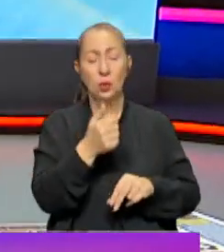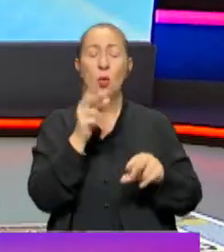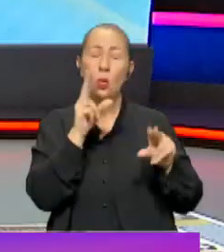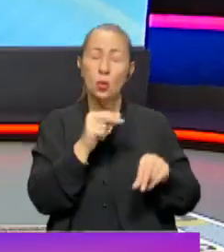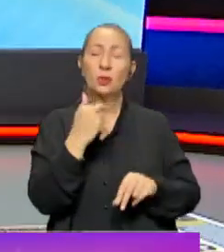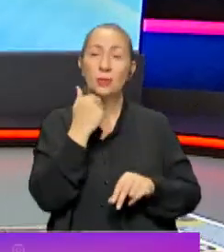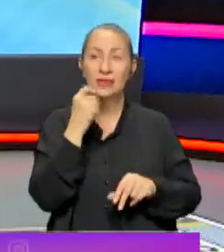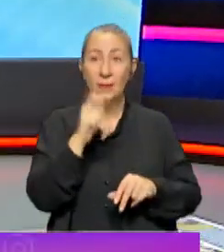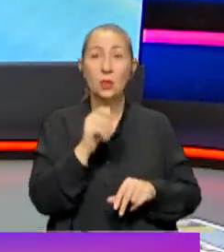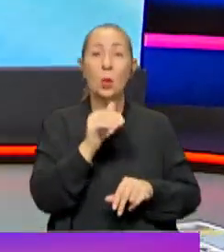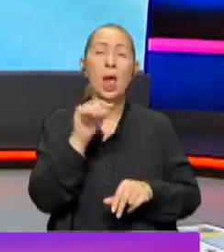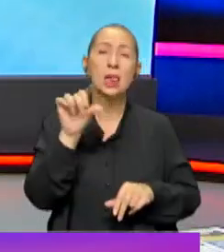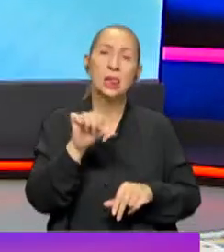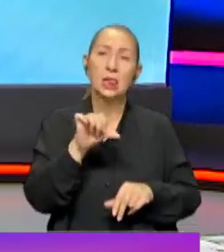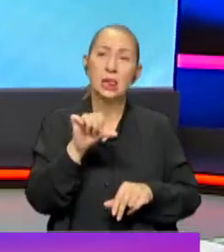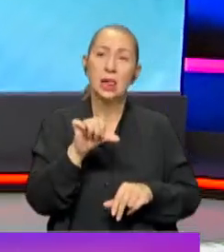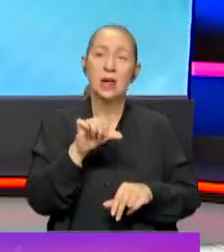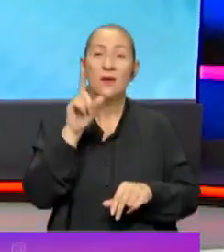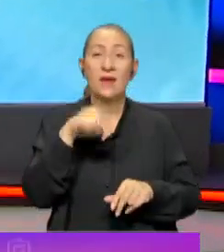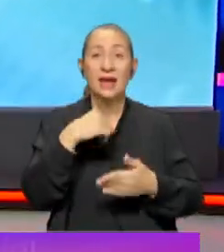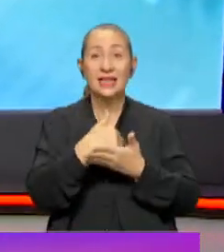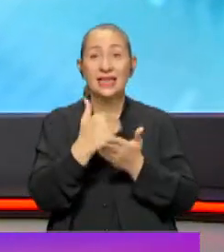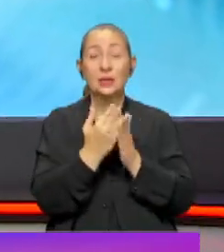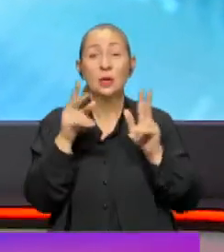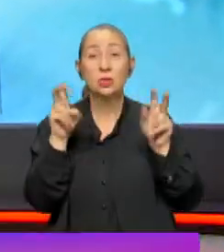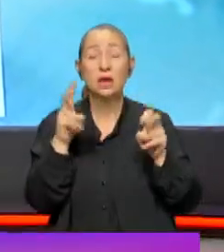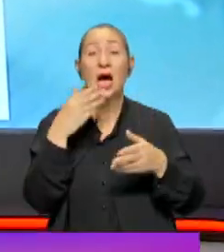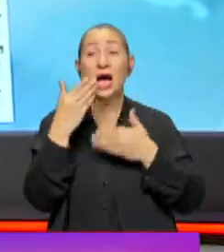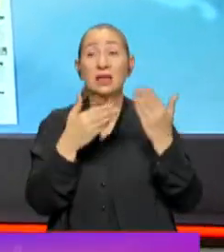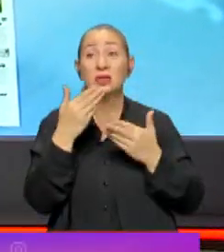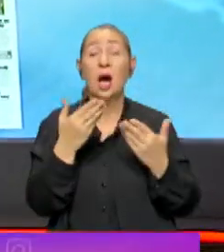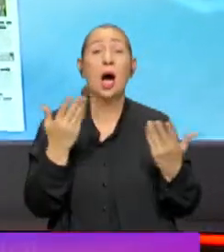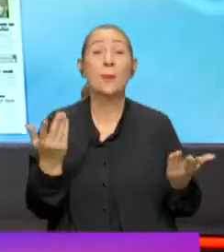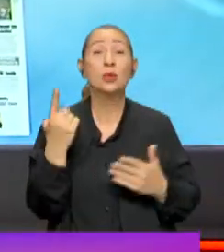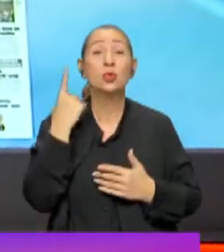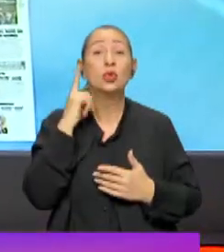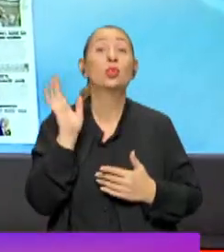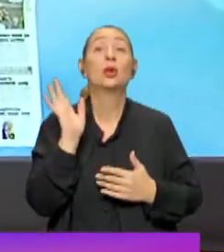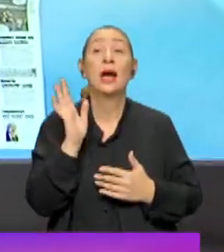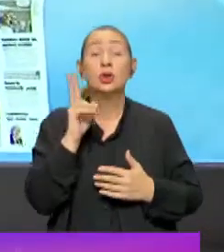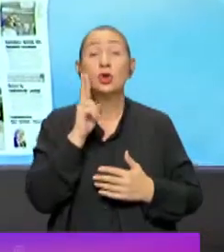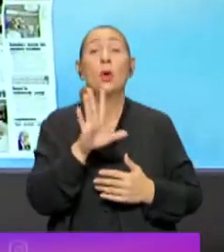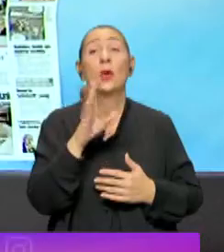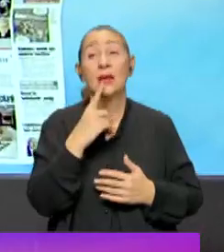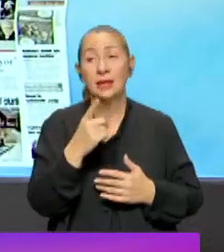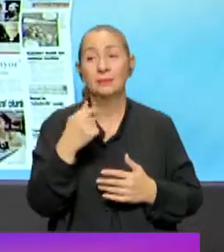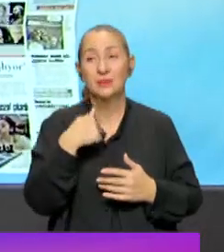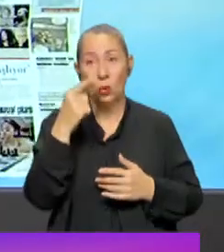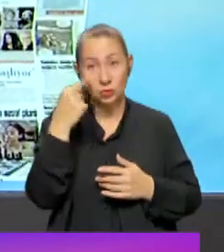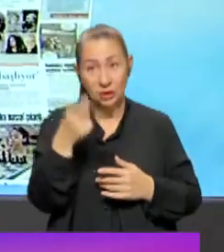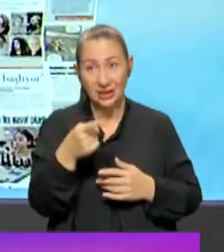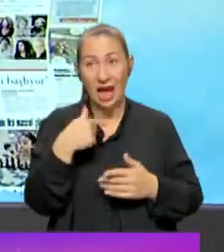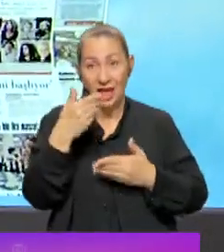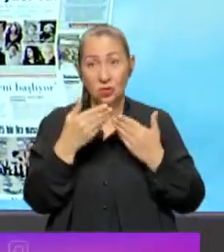numarası yapanı uyandıramıyorsunuz dedi. Vergi dilimi konusunda anlatıyoruz ama duymuyorlar, görmüyorlar dedi. Biz de işte o